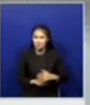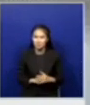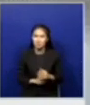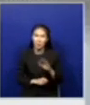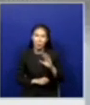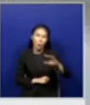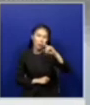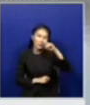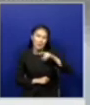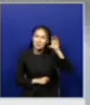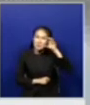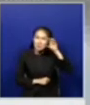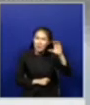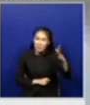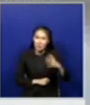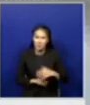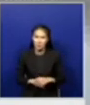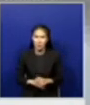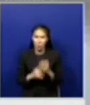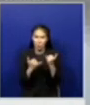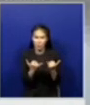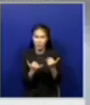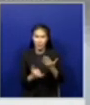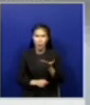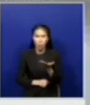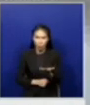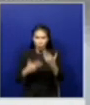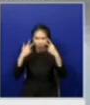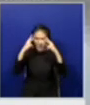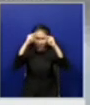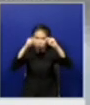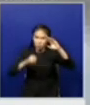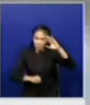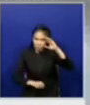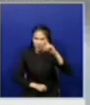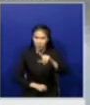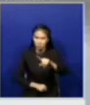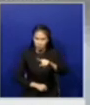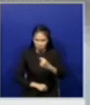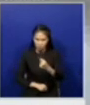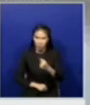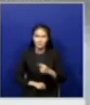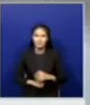ทยจึงขอคำตอบจากท่านนายกรัฐมนตรี